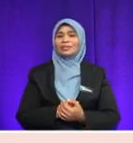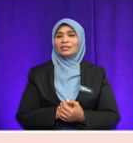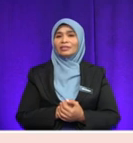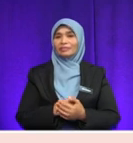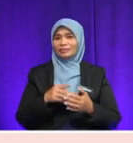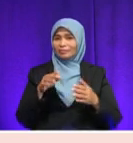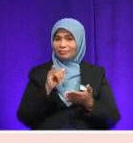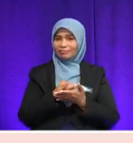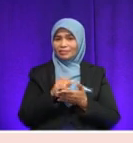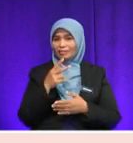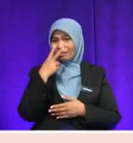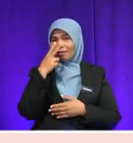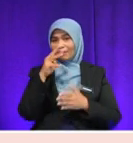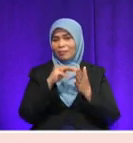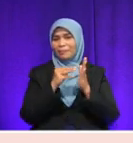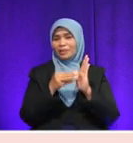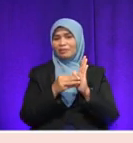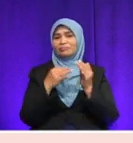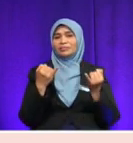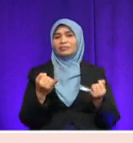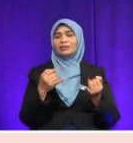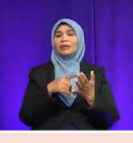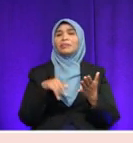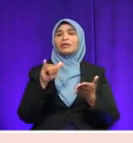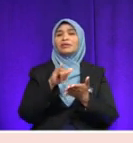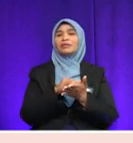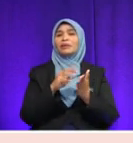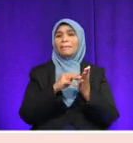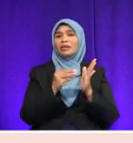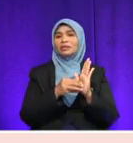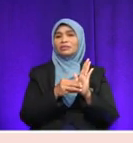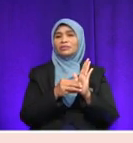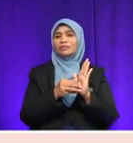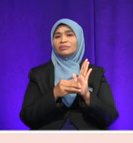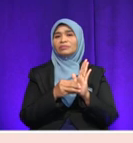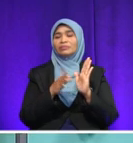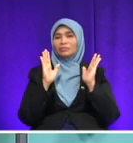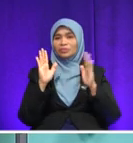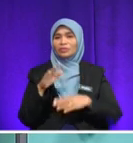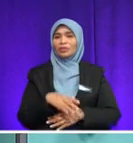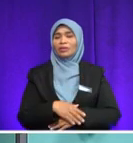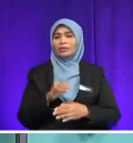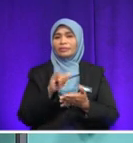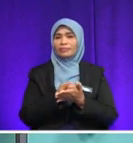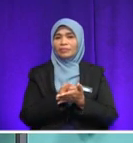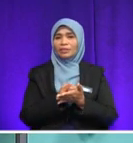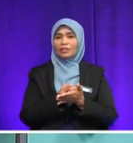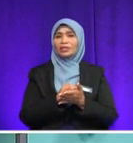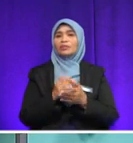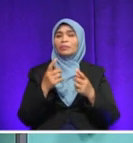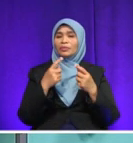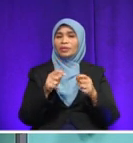di situ kita tinggal masuknya sekarang oke apa itu maksud salat jamak takdim ya jamak taqdim yaitu